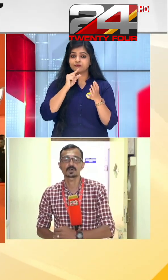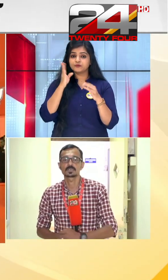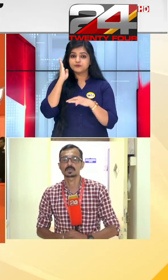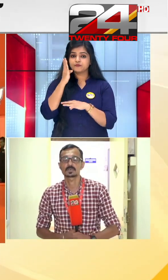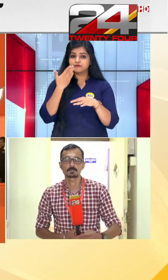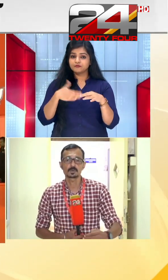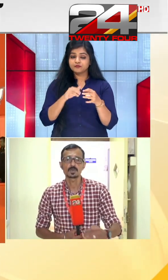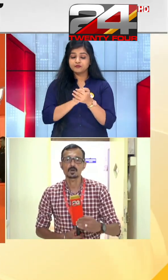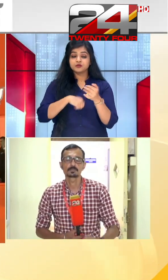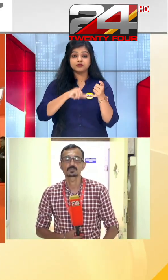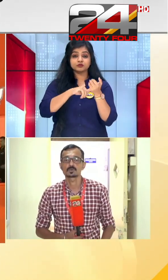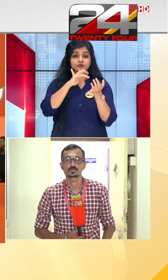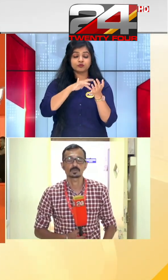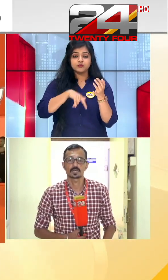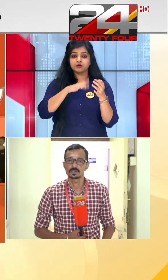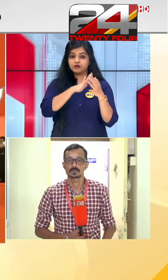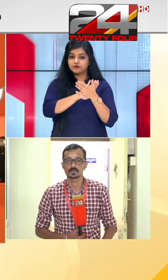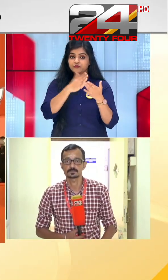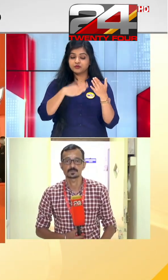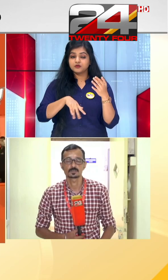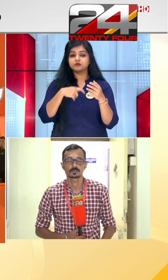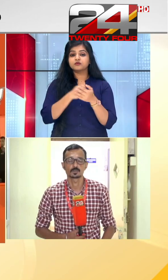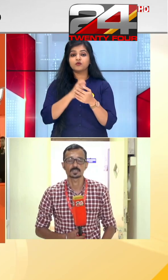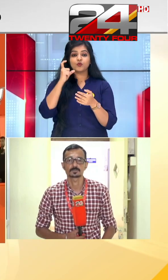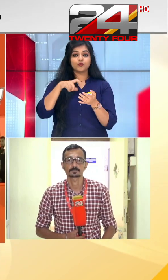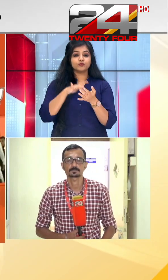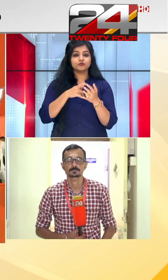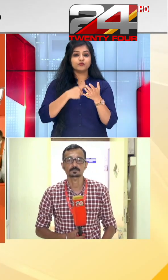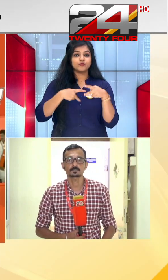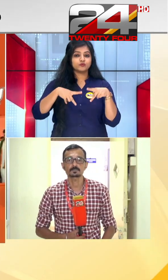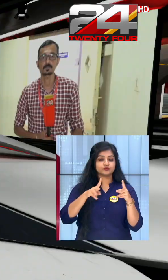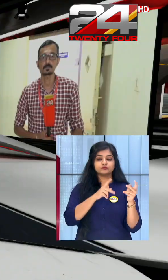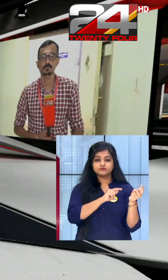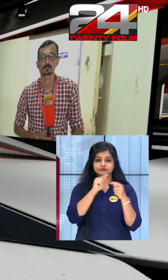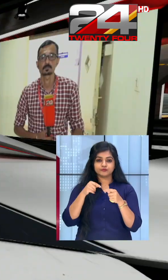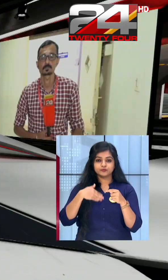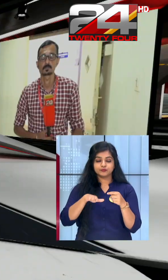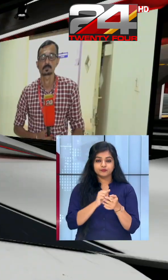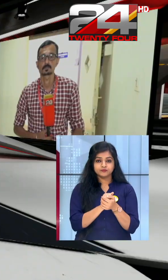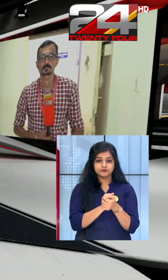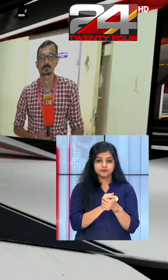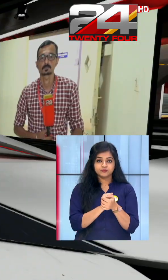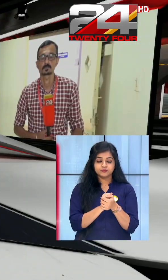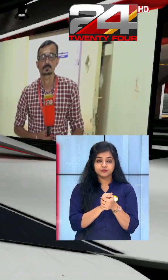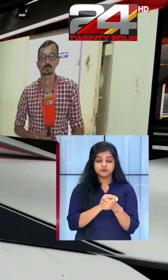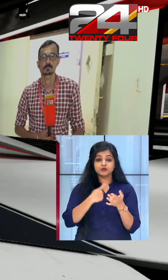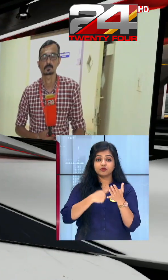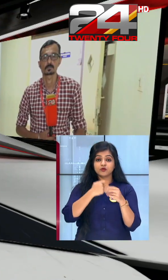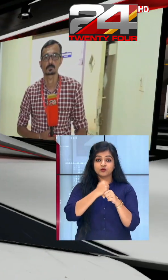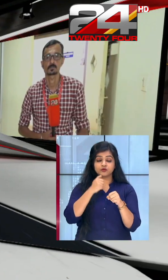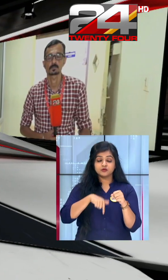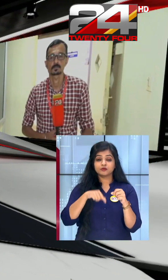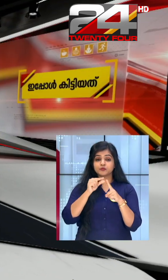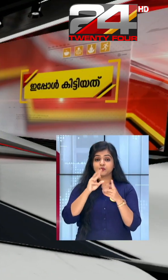ഇപ്പോൾ ശിവമോഗയിൽ നിന്നാണ് അദ്ദേഹം ഇപ്പോൾ കോയമ്പത്തൂർ റോഡ് ഷോയ്ക്കായി എത്തുന്നത്. ശരി, മനേഷ് മൂർത്തിയാണ് വിവരങ്ങൾ നൽകിയത്. ഇക്കാര്യത്തിൽ ഇപ്പോൾ രാഹുൽ ഗാന്ധി